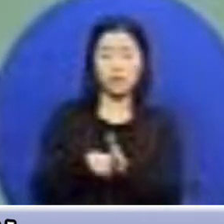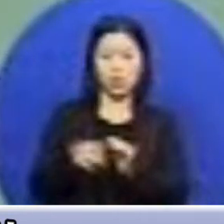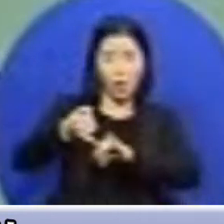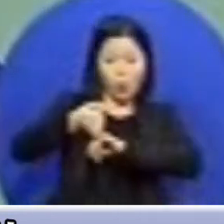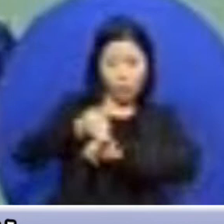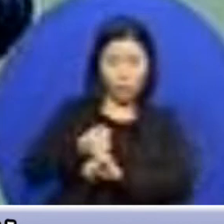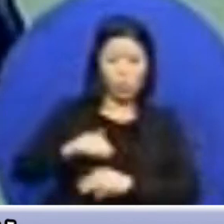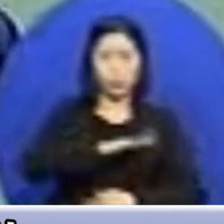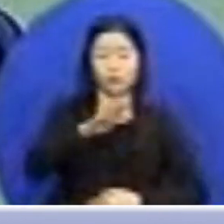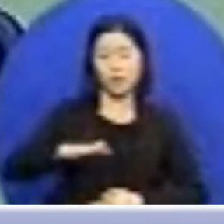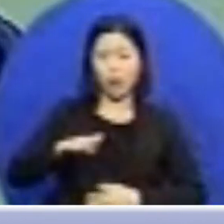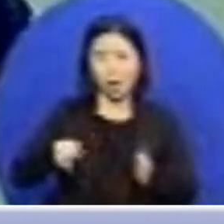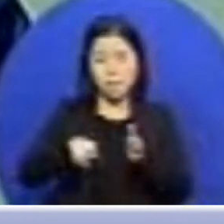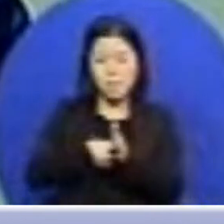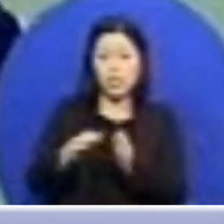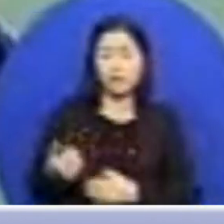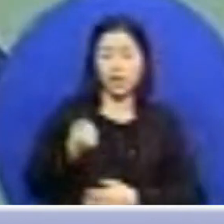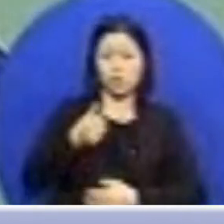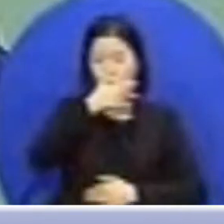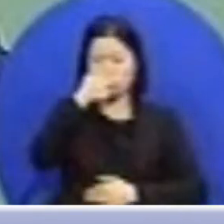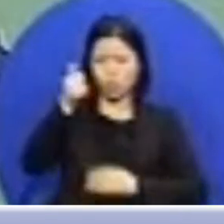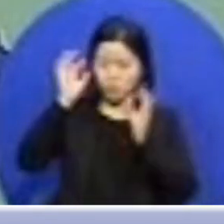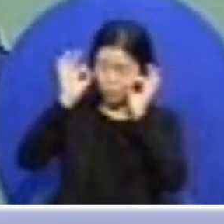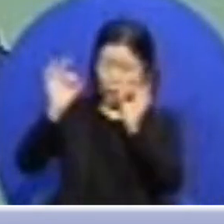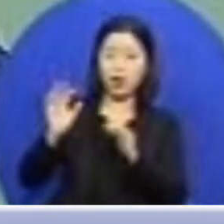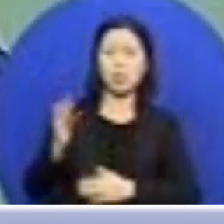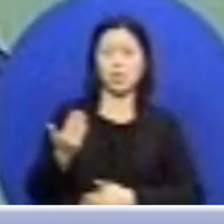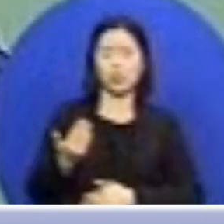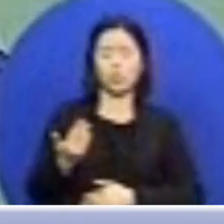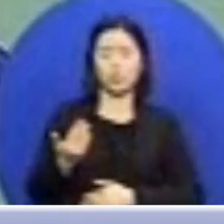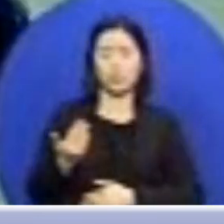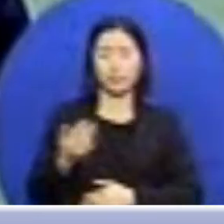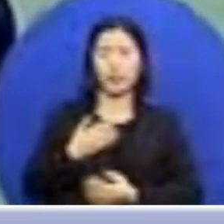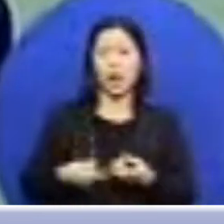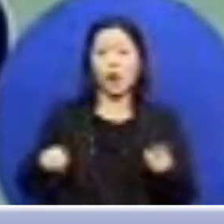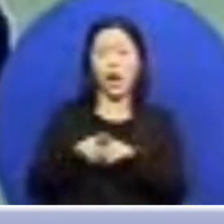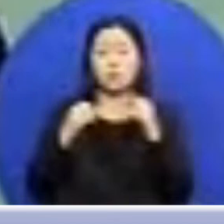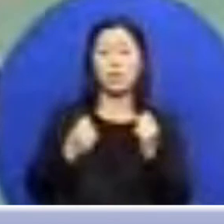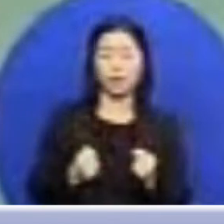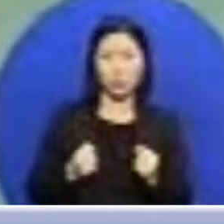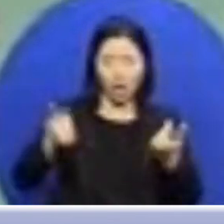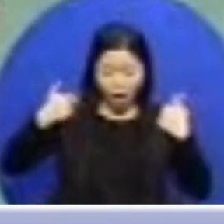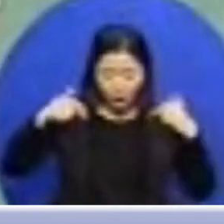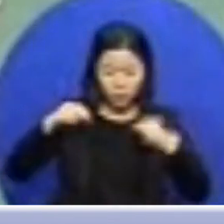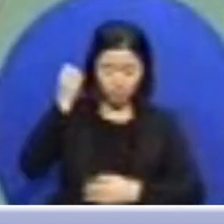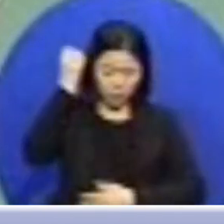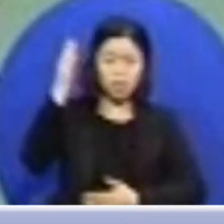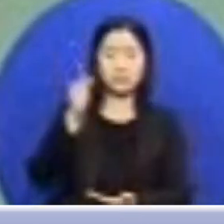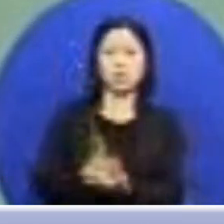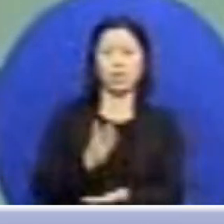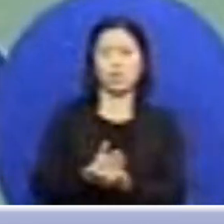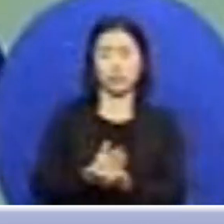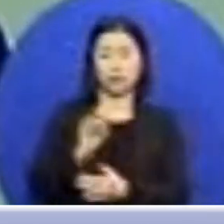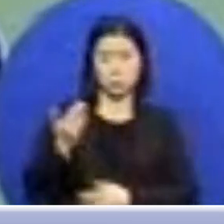믿음으로 주님을 바라보아야 됩니다 예수님은 나와 함께 계세요 그것을 언제나 잊어 버리지 않아야 됩니다